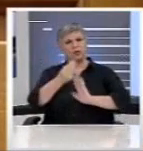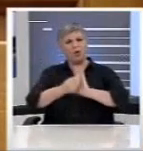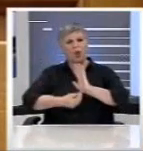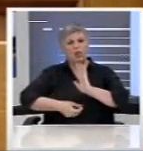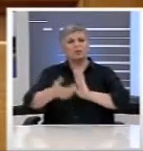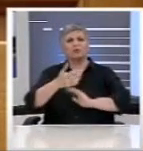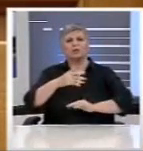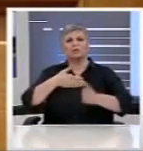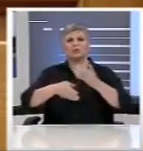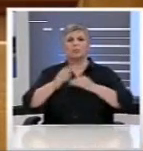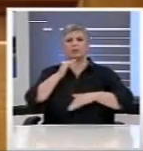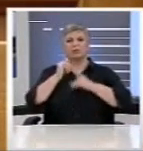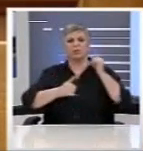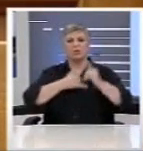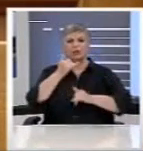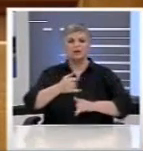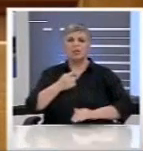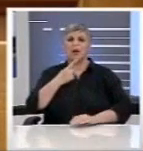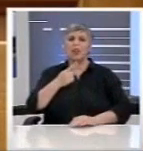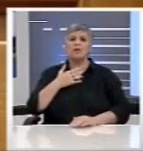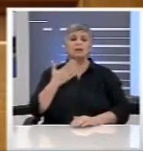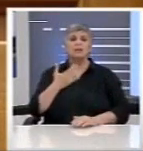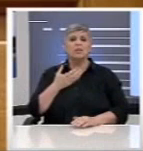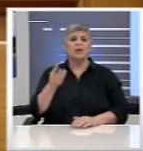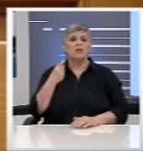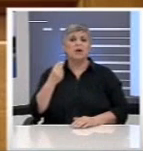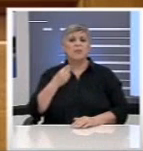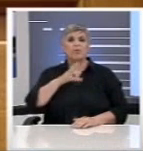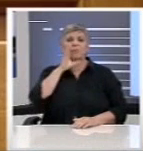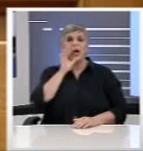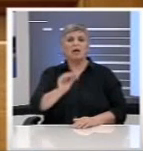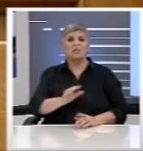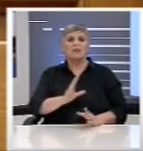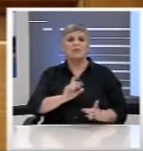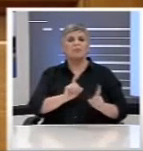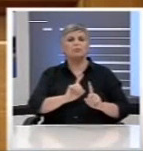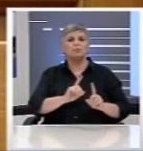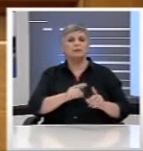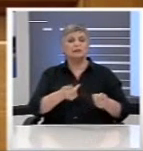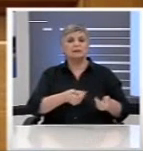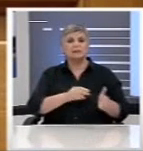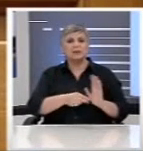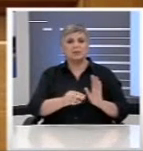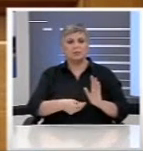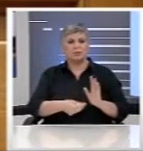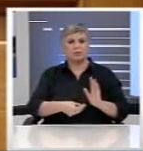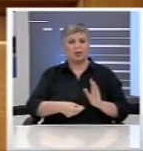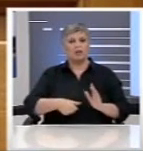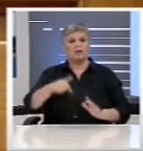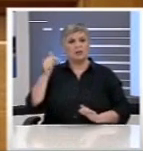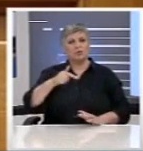είναι η ώρα να μάθουμε την αλήθεια για τη συμφωνία, κάνοντας σχόλια για τις αναρτήσεις στα δίκτυα κοινωνικής